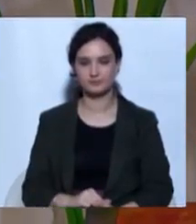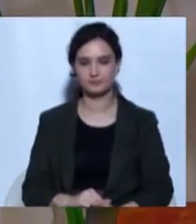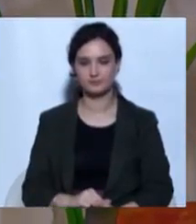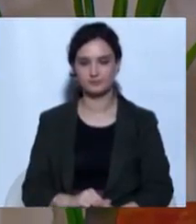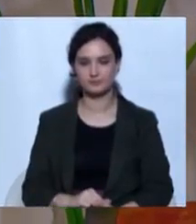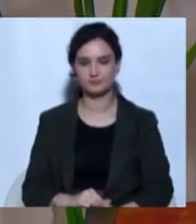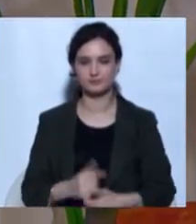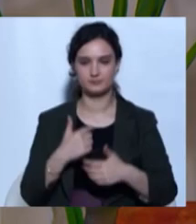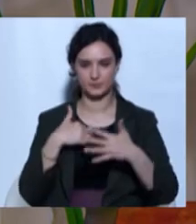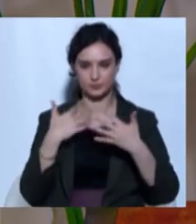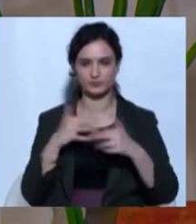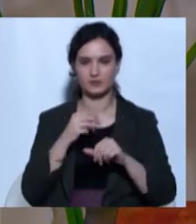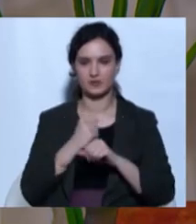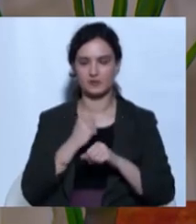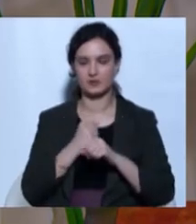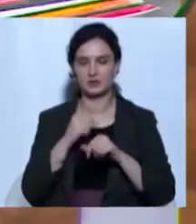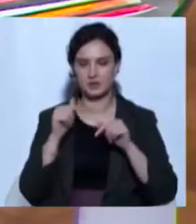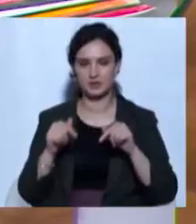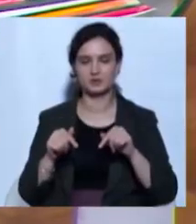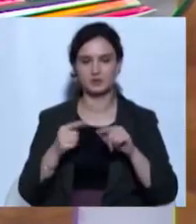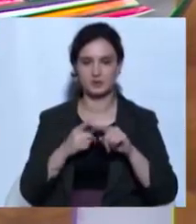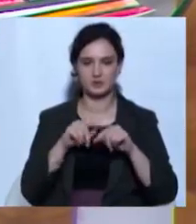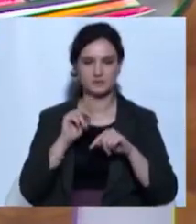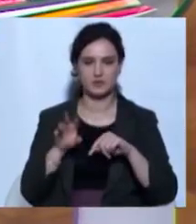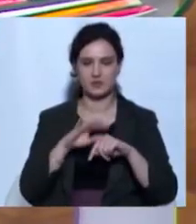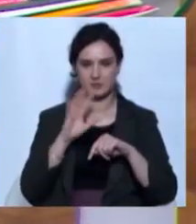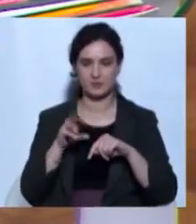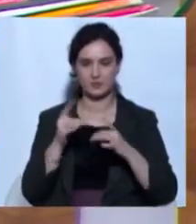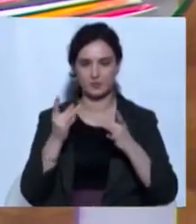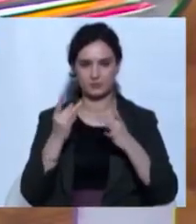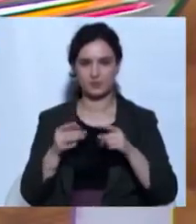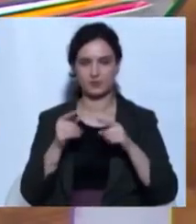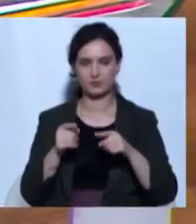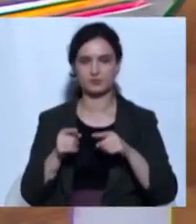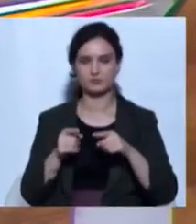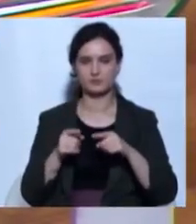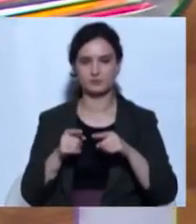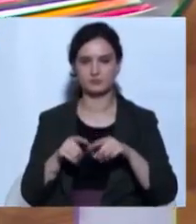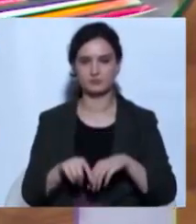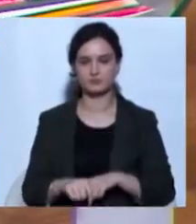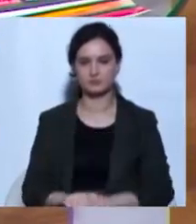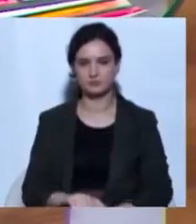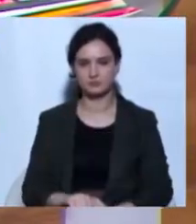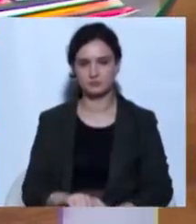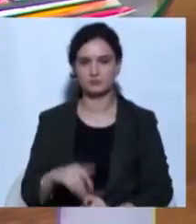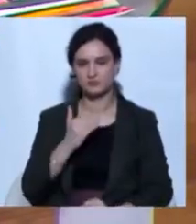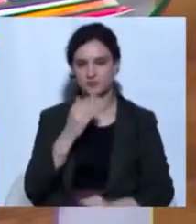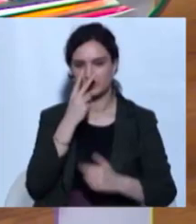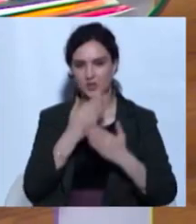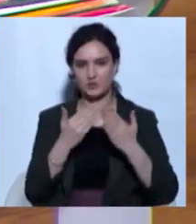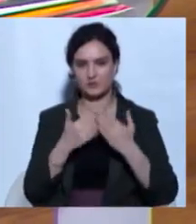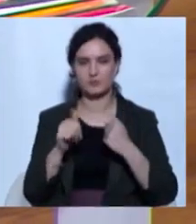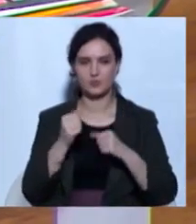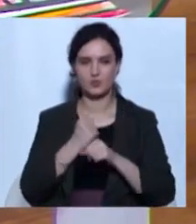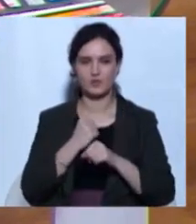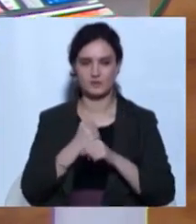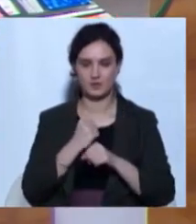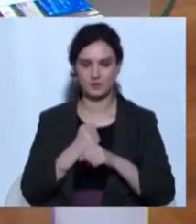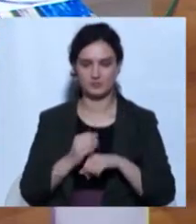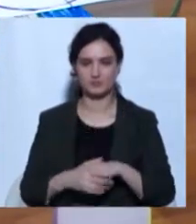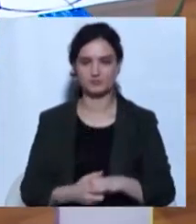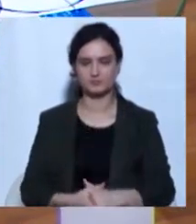მე უკვე გავაკეთე აქ ეს ყველაფერი, უბრალოდ თქვენ გაჩვენებთ როგორ გავაკეთებთ.